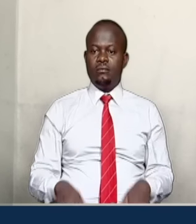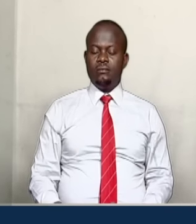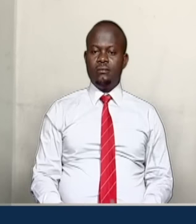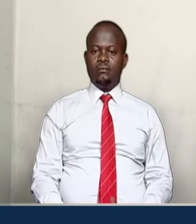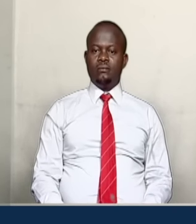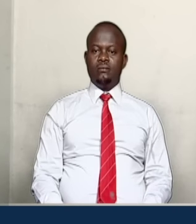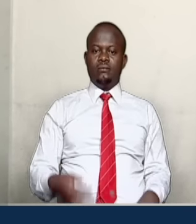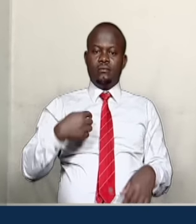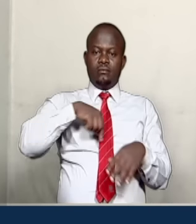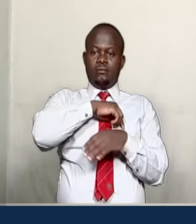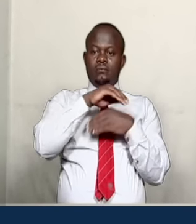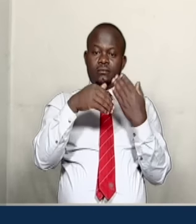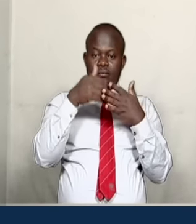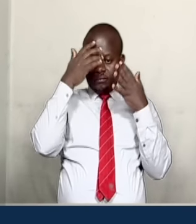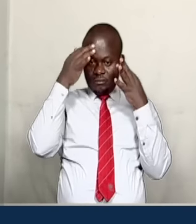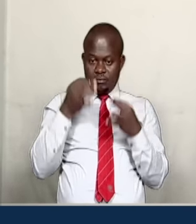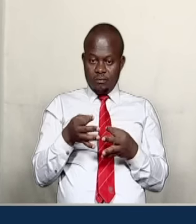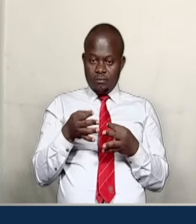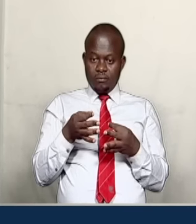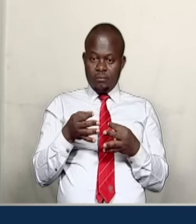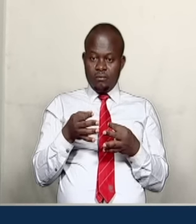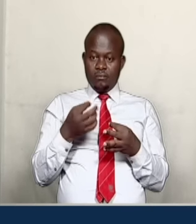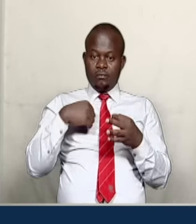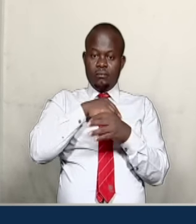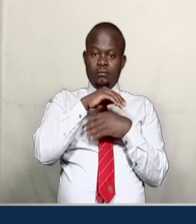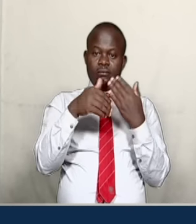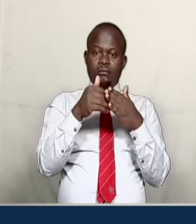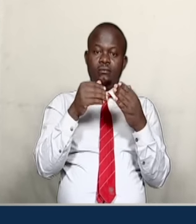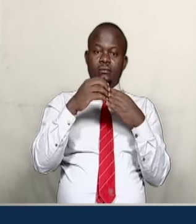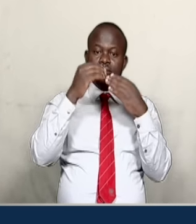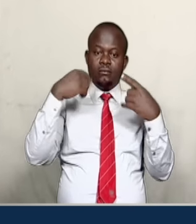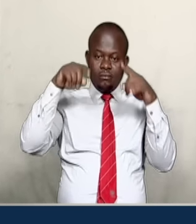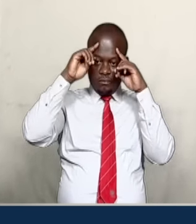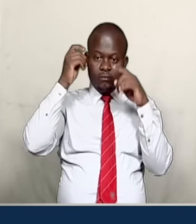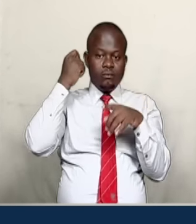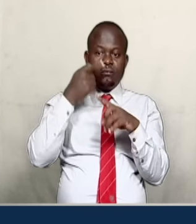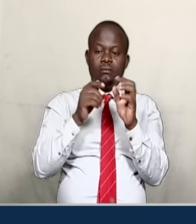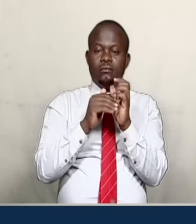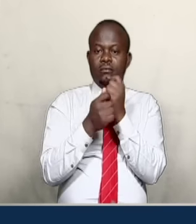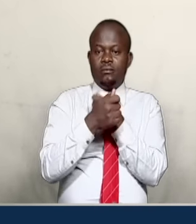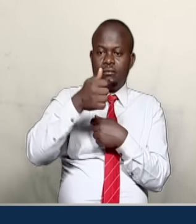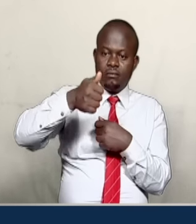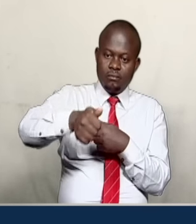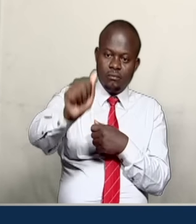muri iyi nama ni ukugira ngo ubuyobozi bwa kaminuza bubyumve kandi bubigire ibyabwo.